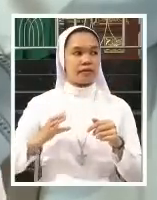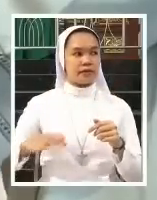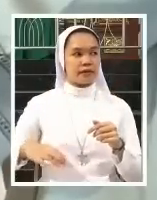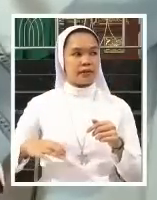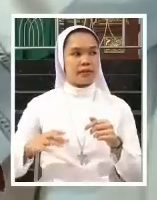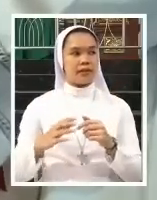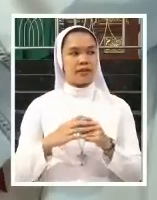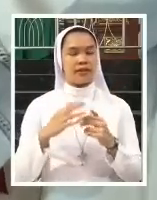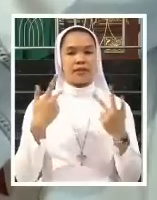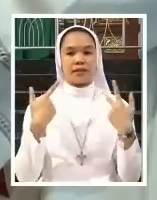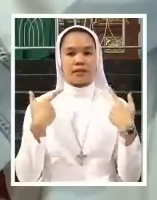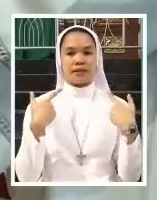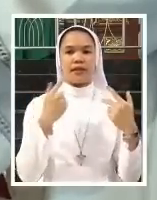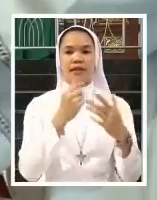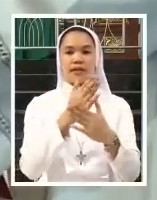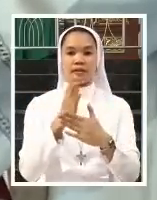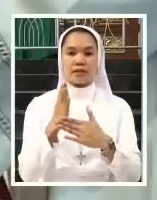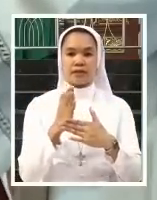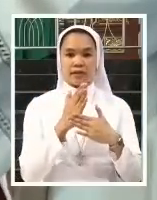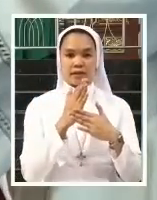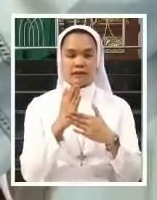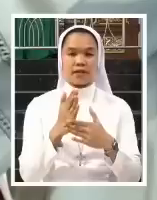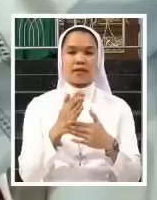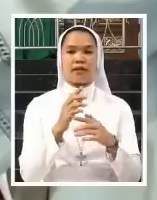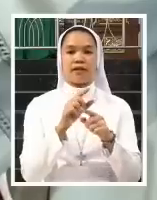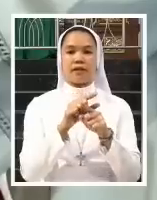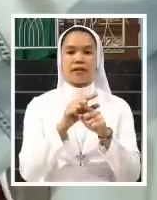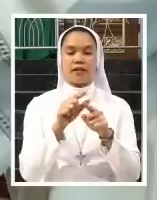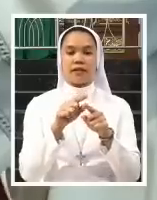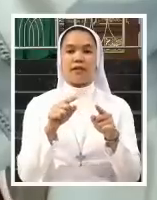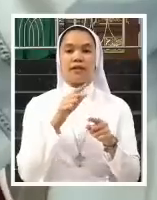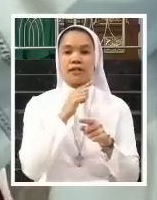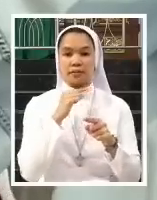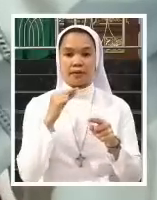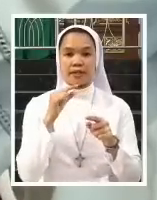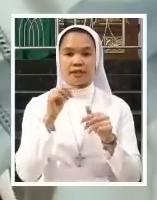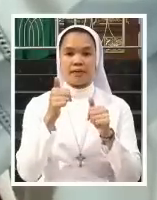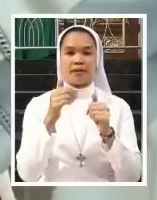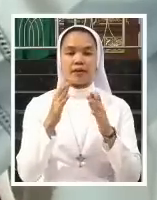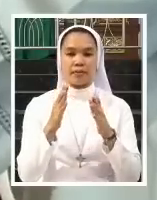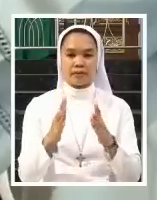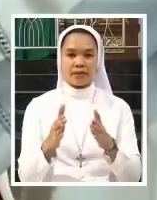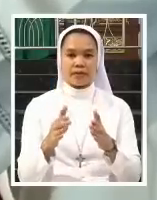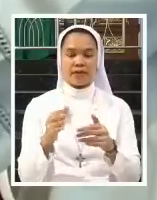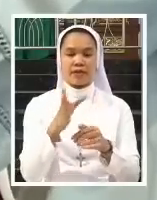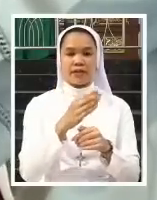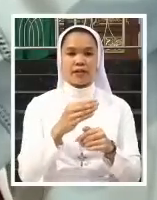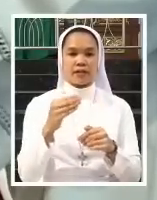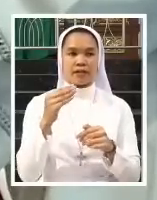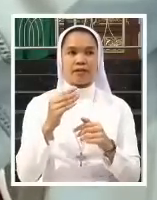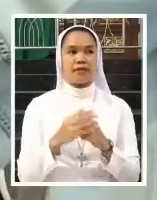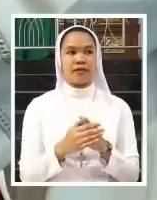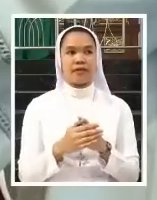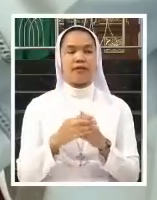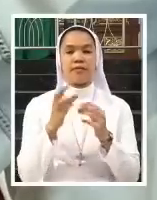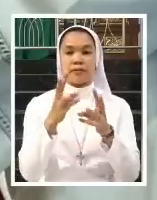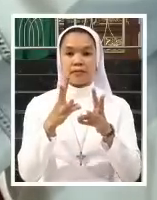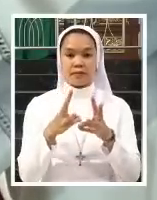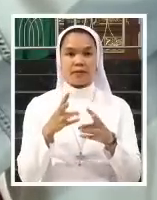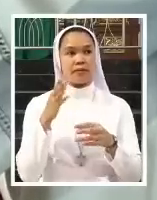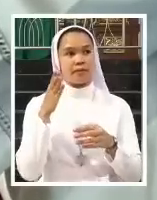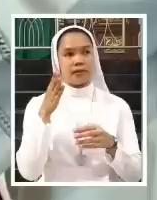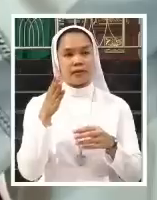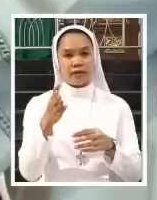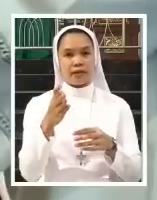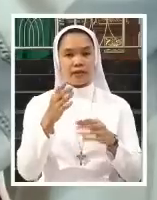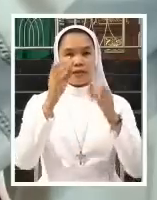kagurangnan, naghiras kang sayang pagkapadi sa sayang mga apostoles asin sa to, buot din do, na